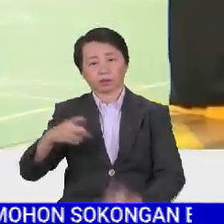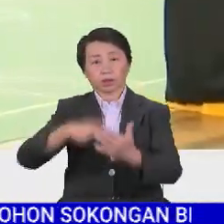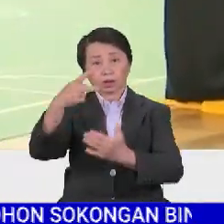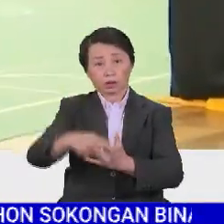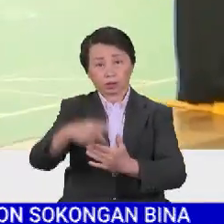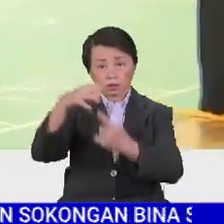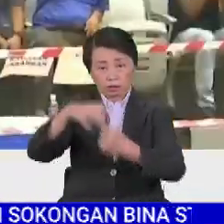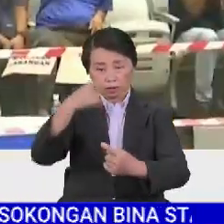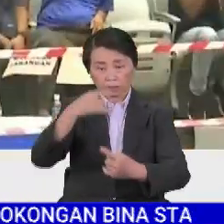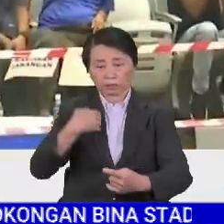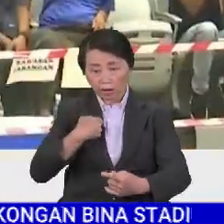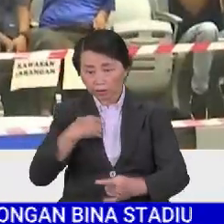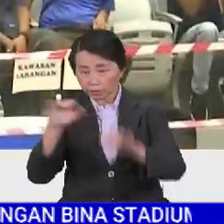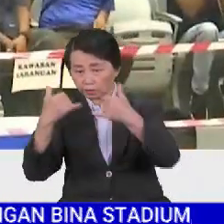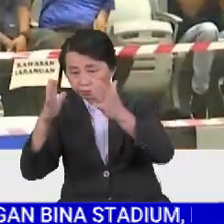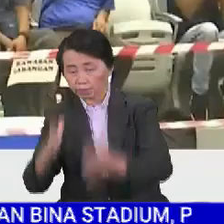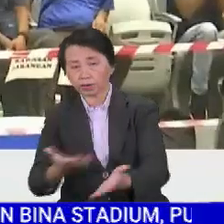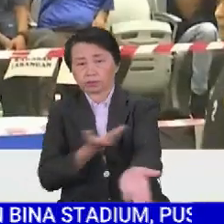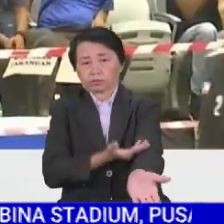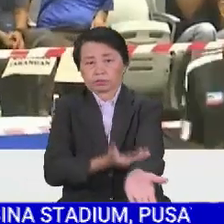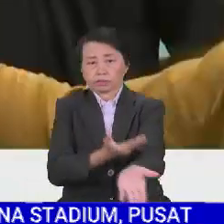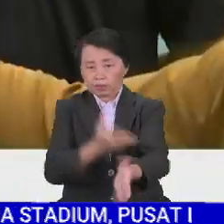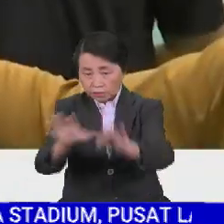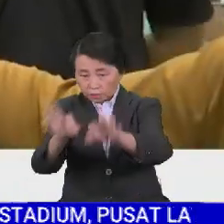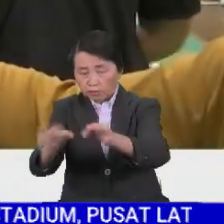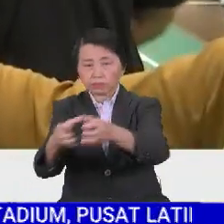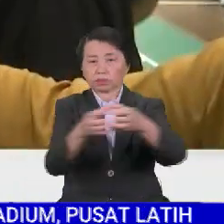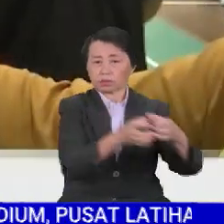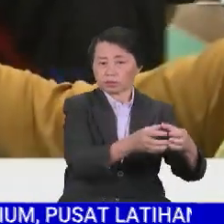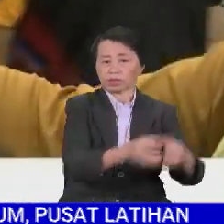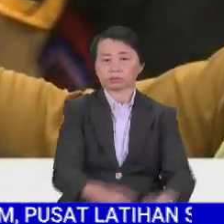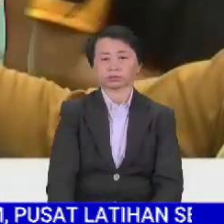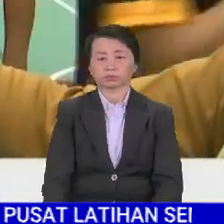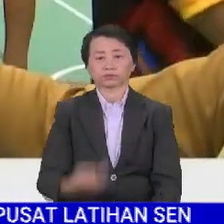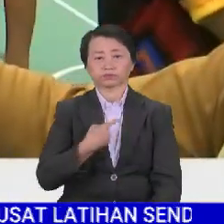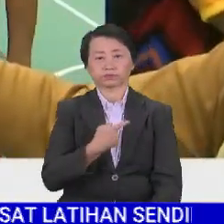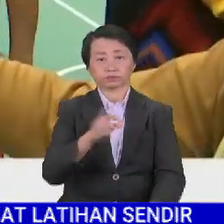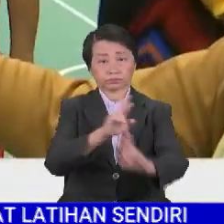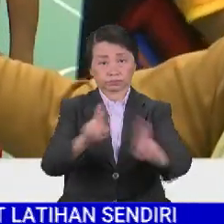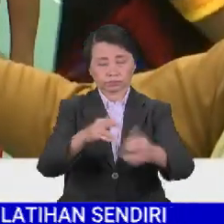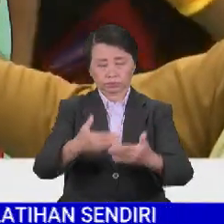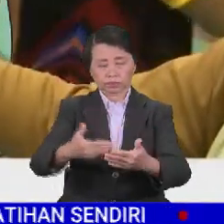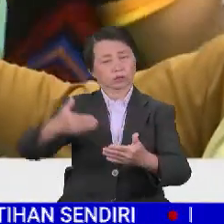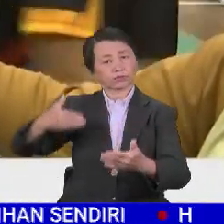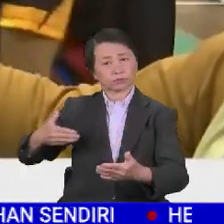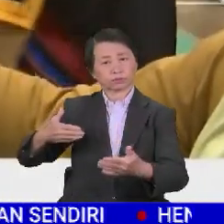program untuk melahirkan pemain pelapis. Takwim yang kami sudah sediakan, dan sebelum ini pun kami pernah